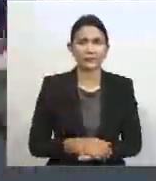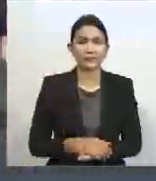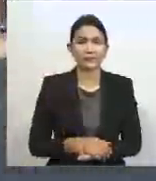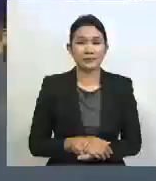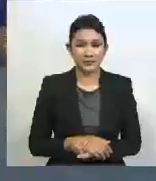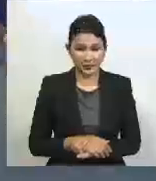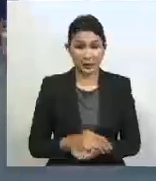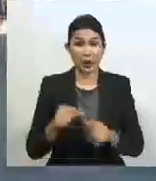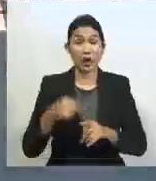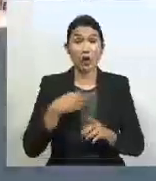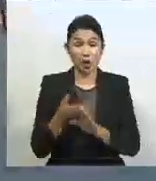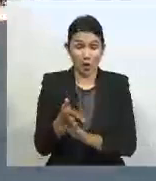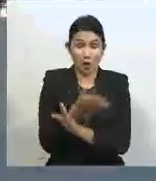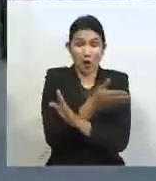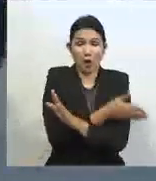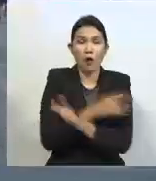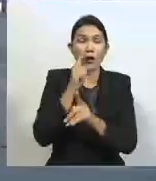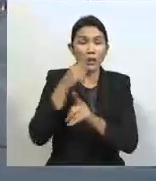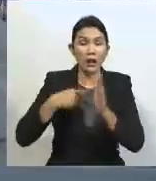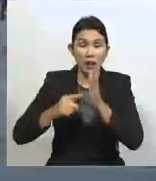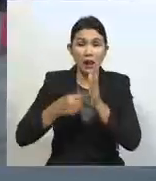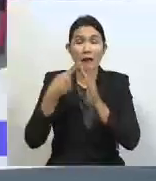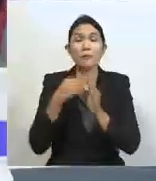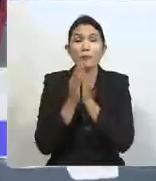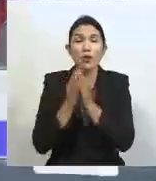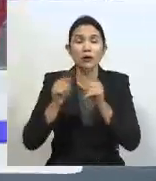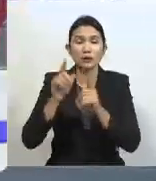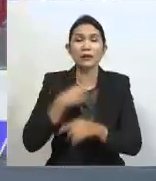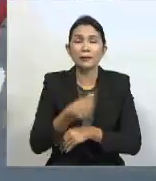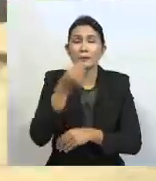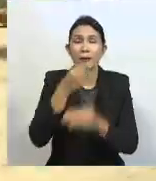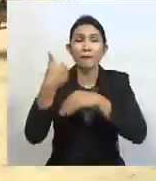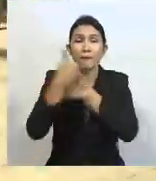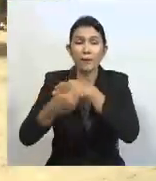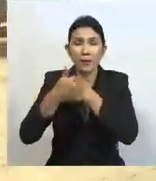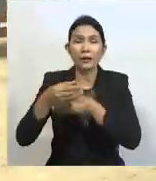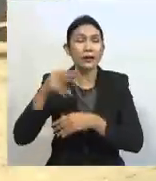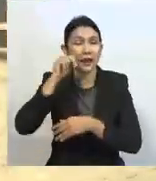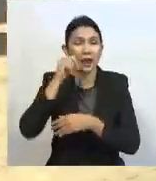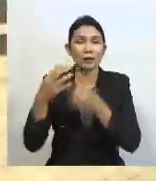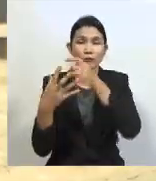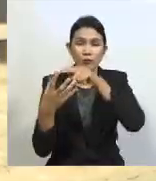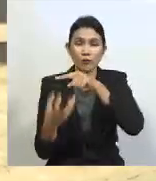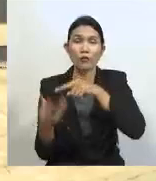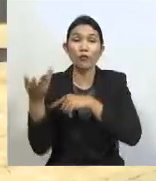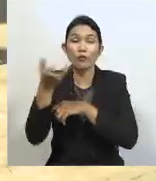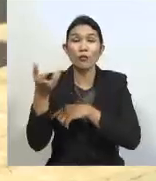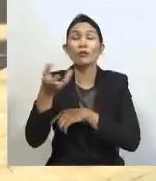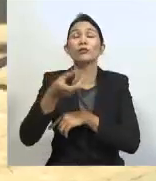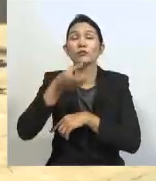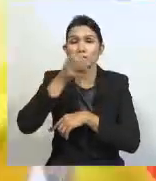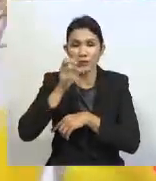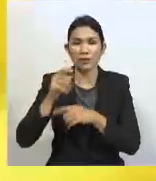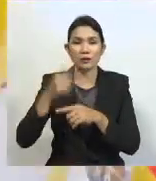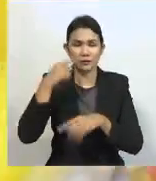ก่อนที่จะเริ่มพิธีมิสซาบูชาขอบพระคุณตั้งแต่เวลา 18:00 นถึง 21:00 นนะคะซึ่งจัดขึ้นในสนามก็3